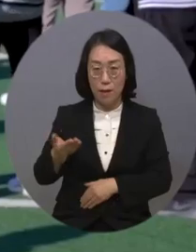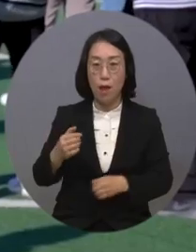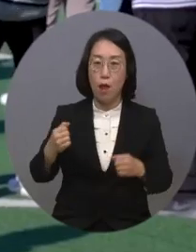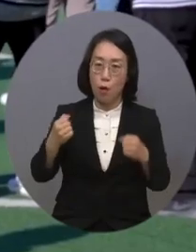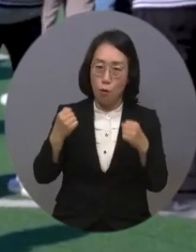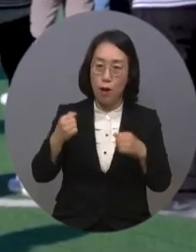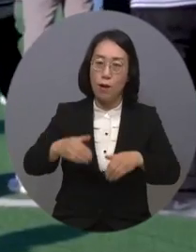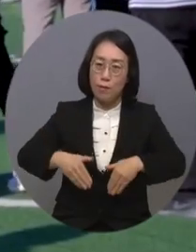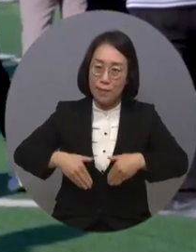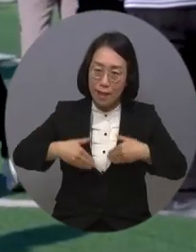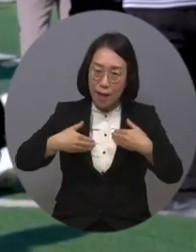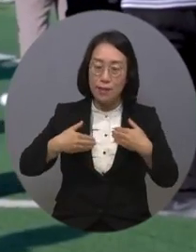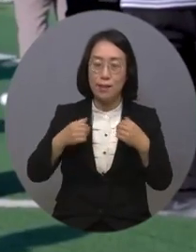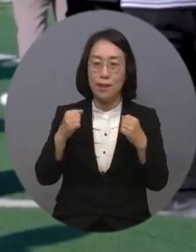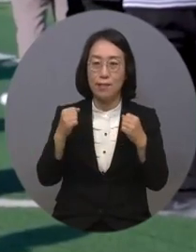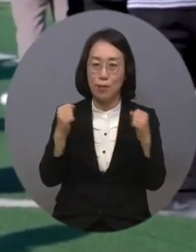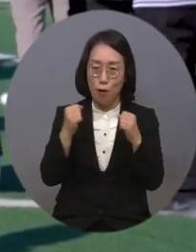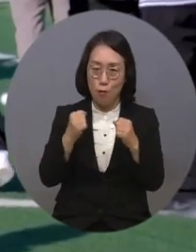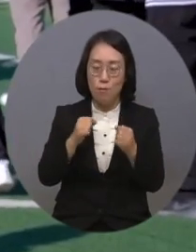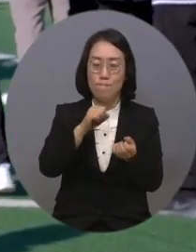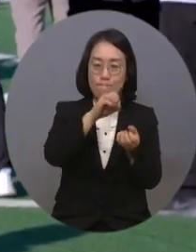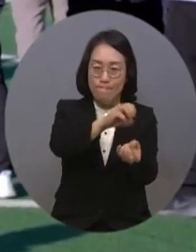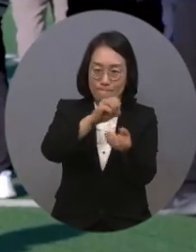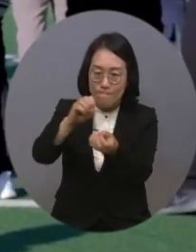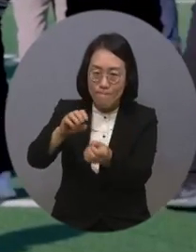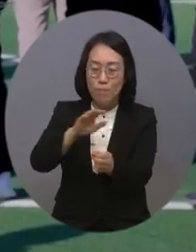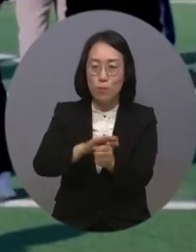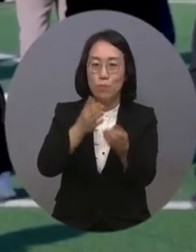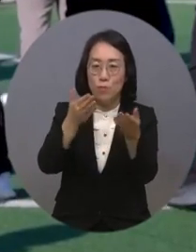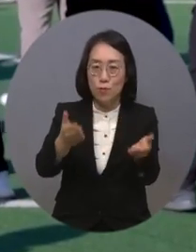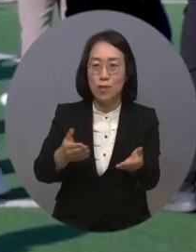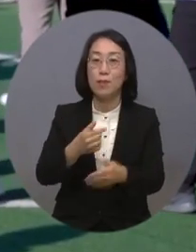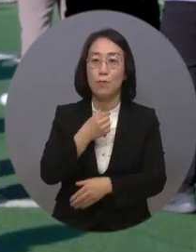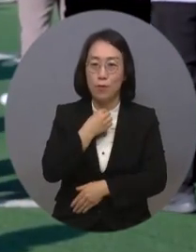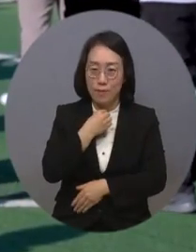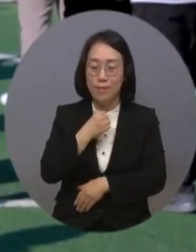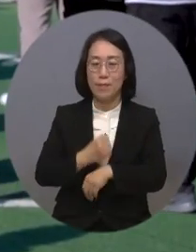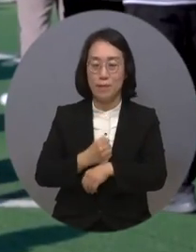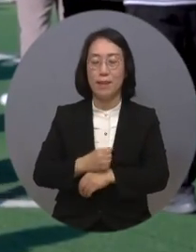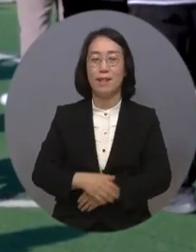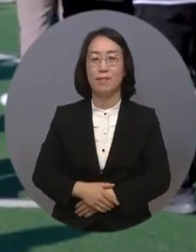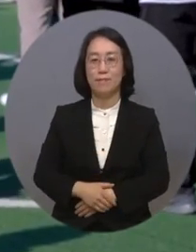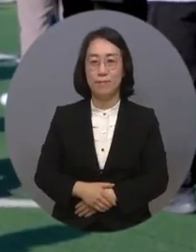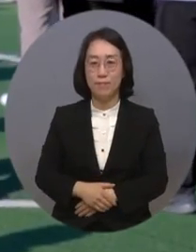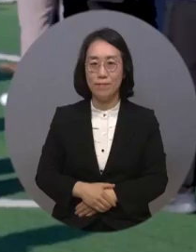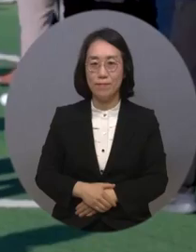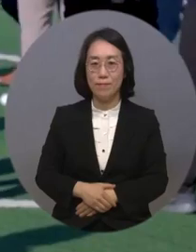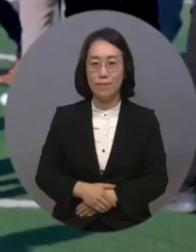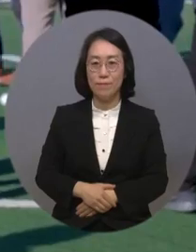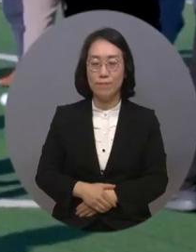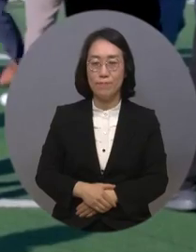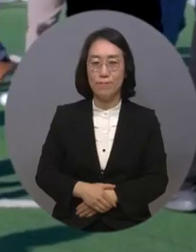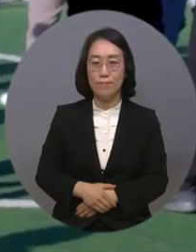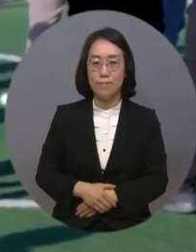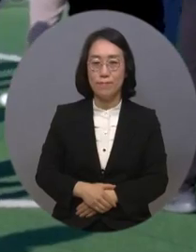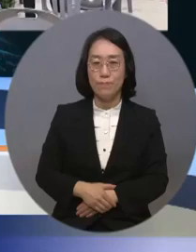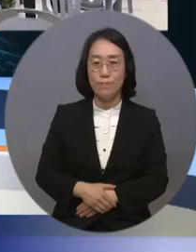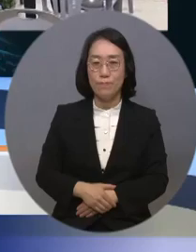건강하고 따뜻한 겨울을 맞이하는 데 도움이 되길 바라봅니다. 지금까지 복지TV 전북방송